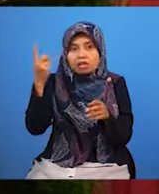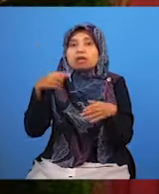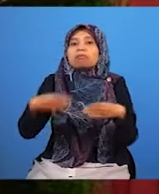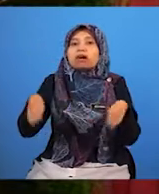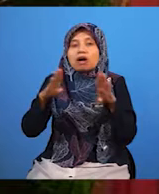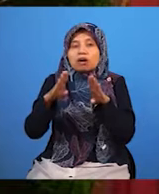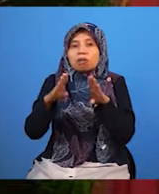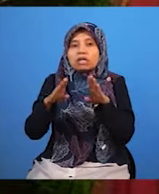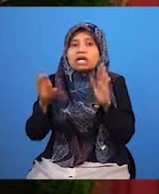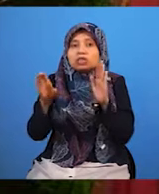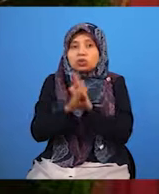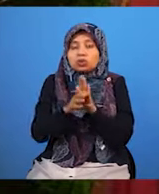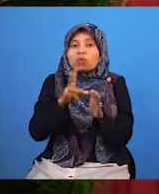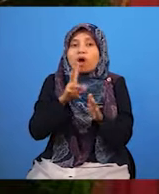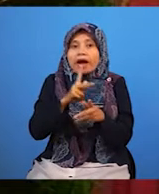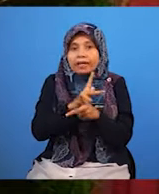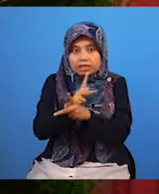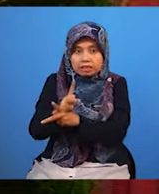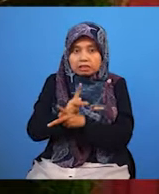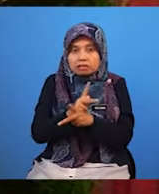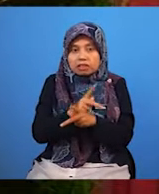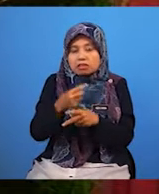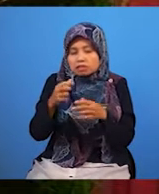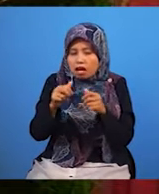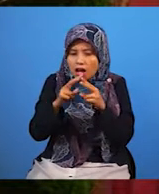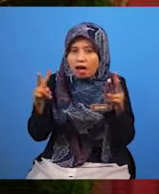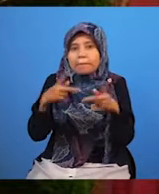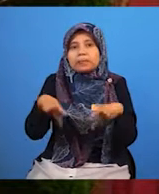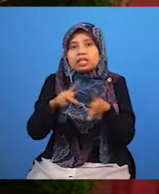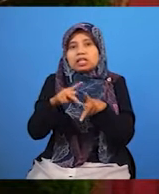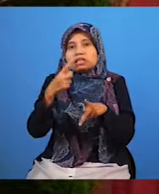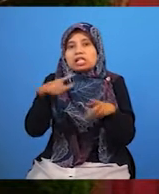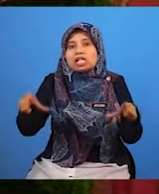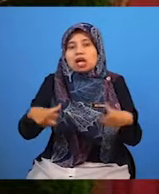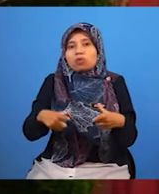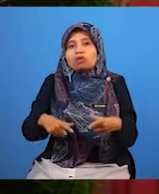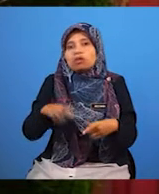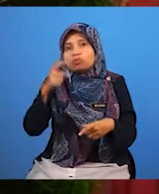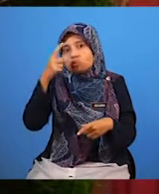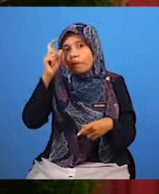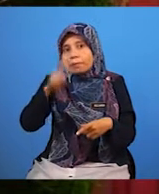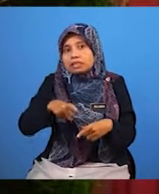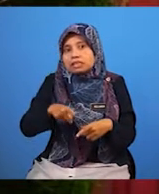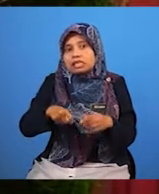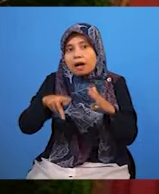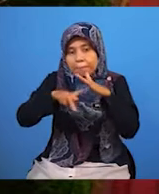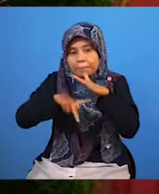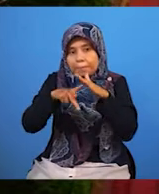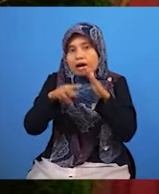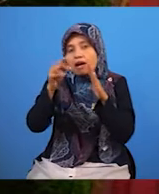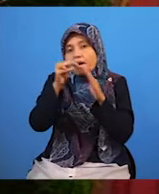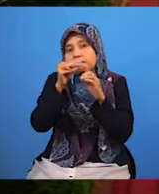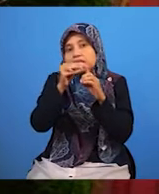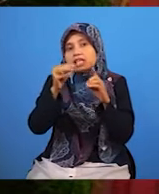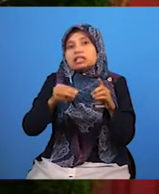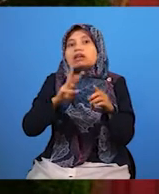bahawa persampelan air ternakan amat penting untuk dilakukan bagi memastikan parameter air